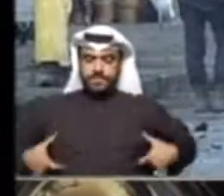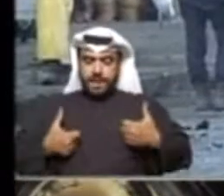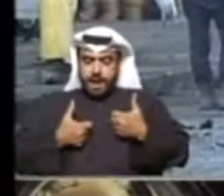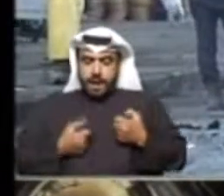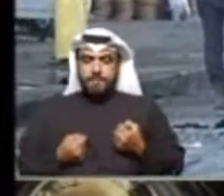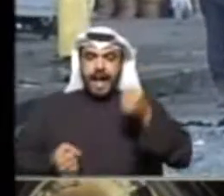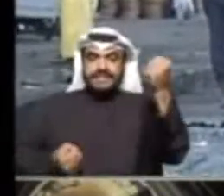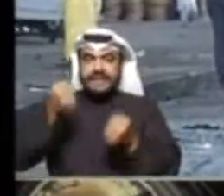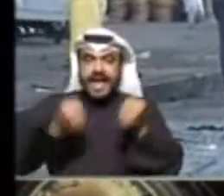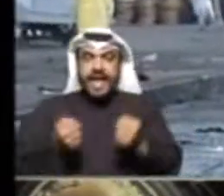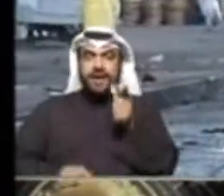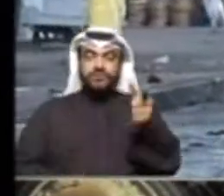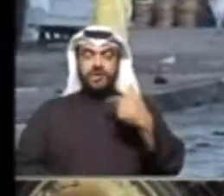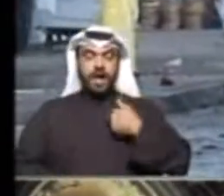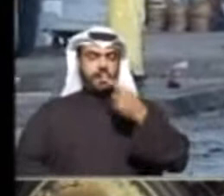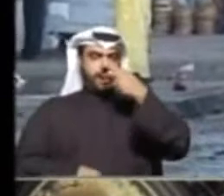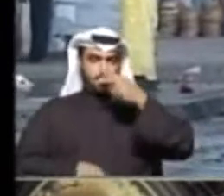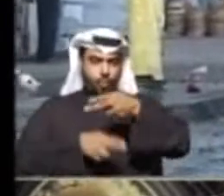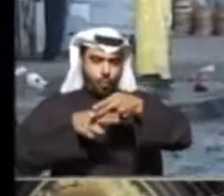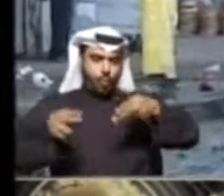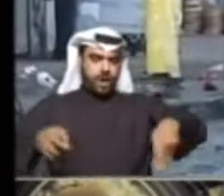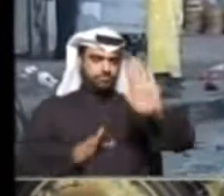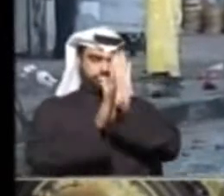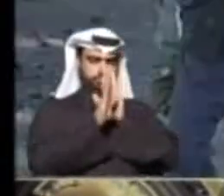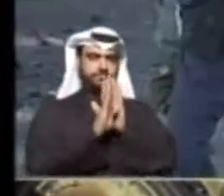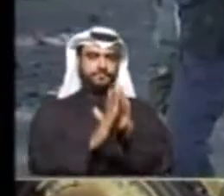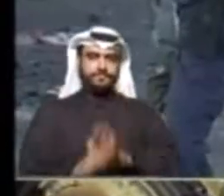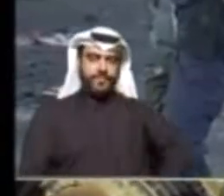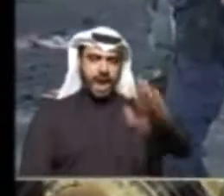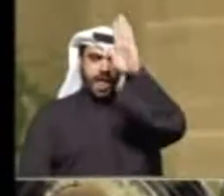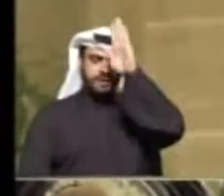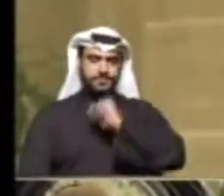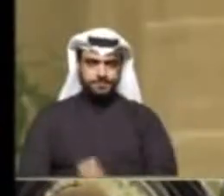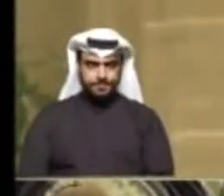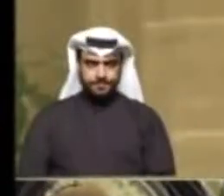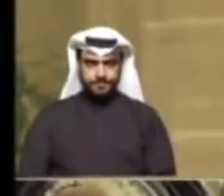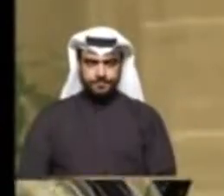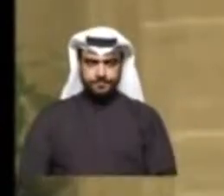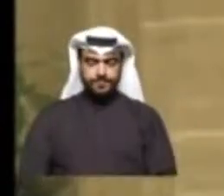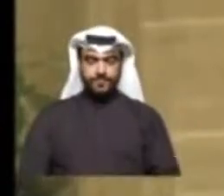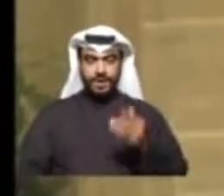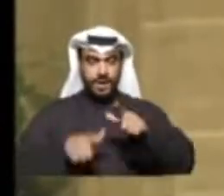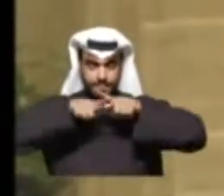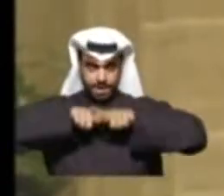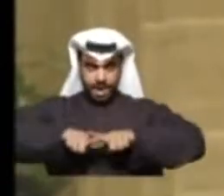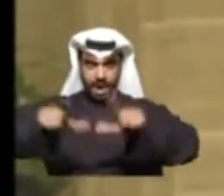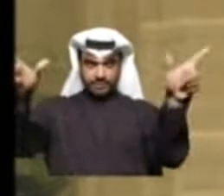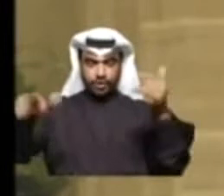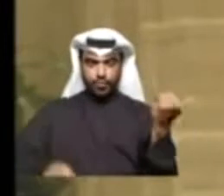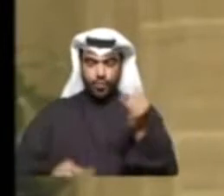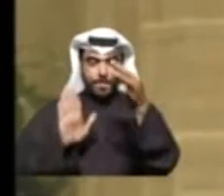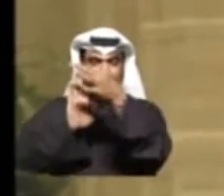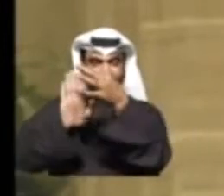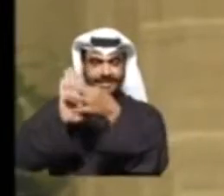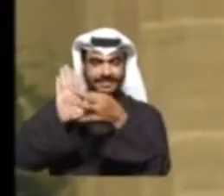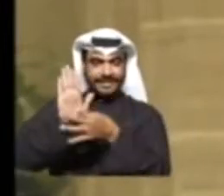الأبرياء، مؤكدا وقوف دولة الكويت إلى جانب جمهورية العراق الشقيقة. بعد صدور البيان كانت هذه أهم النقاط